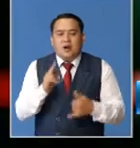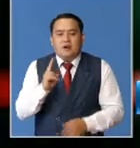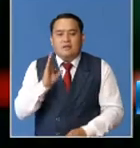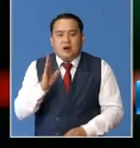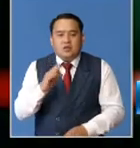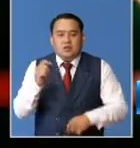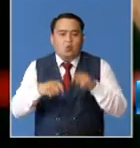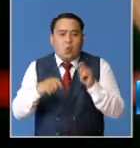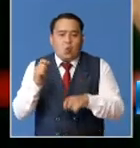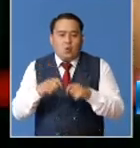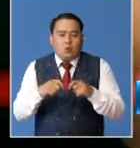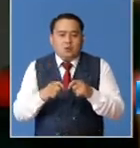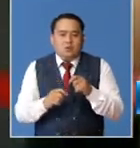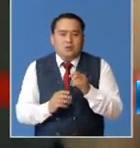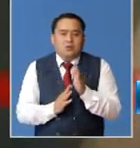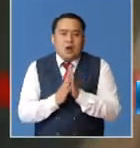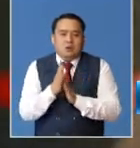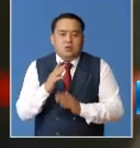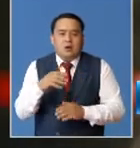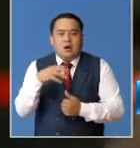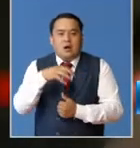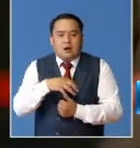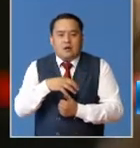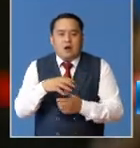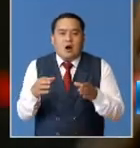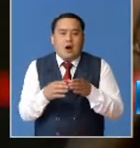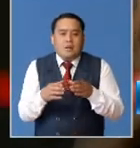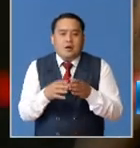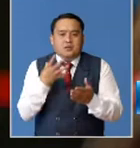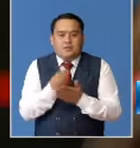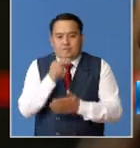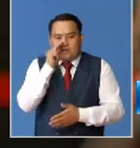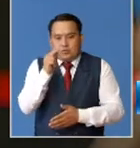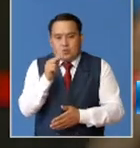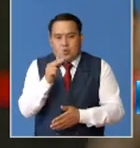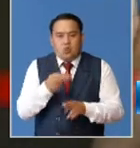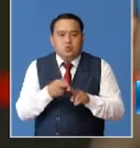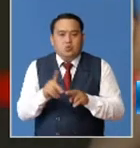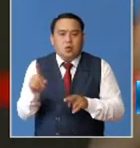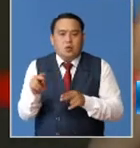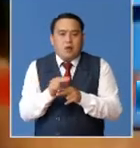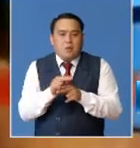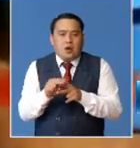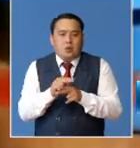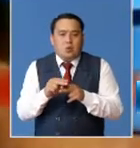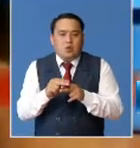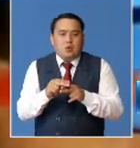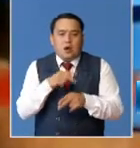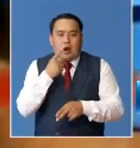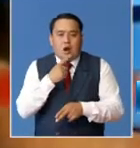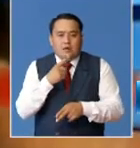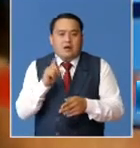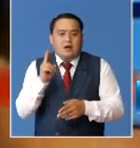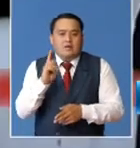квартирах идут дожди и растут грибы. Но владельцы сотовой компании своей вины не признают. И ремонтировать крышу, не говоря уже